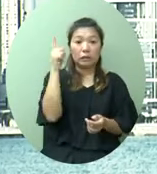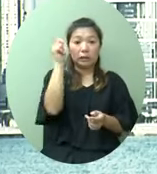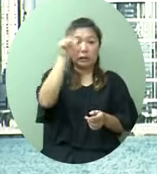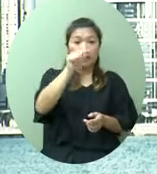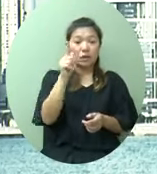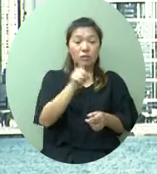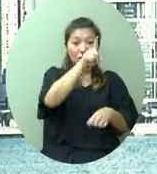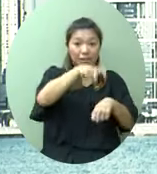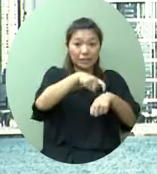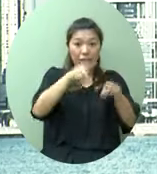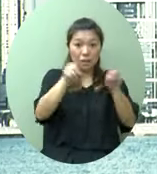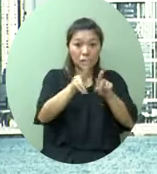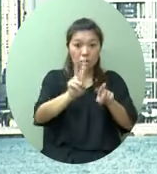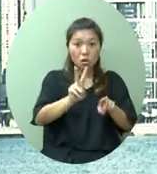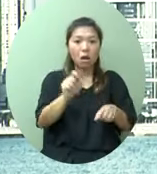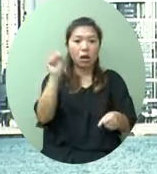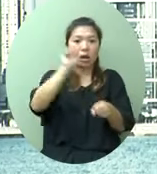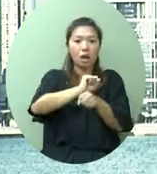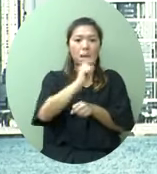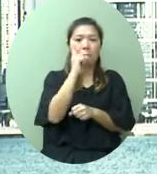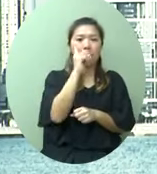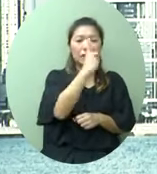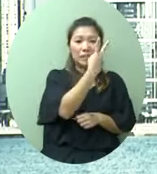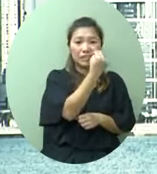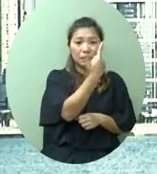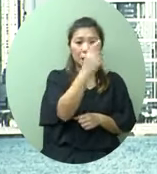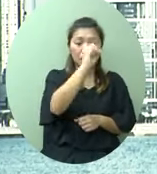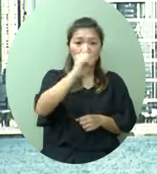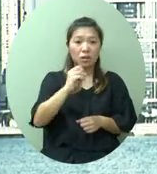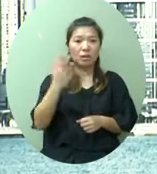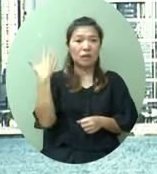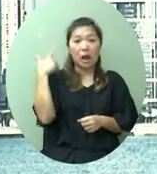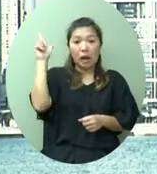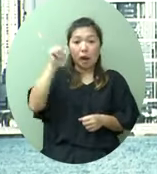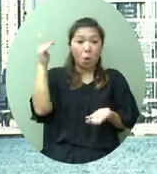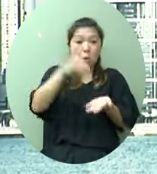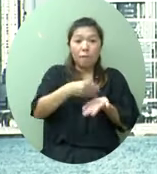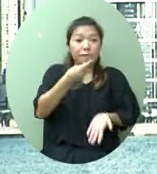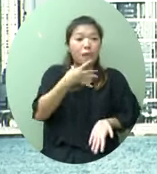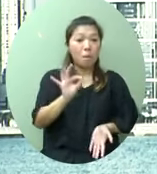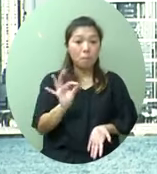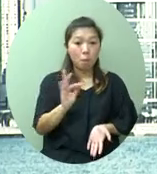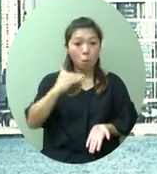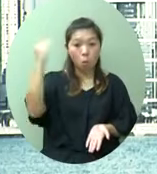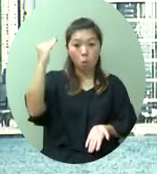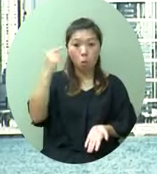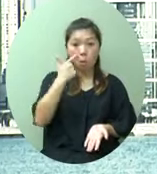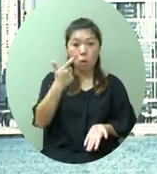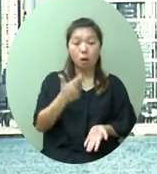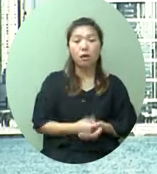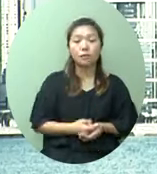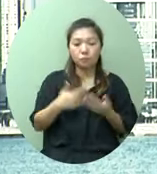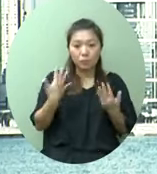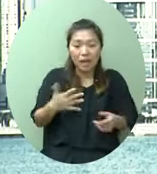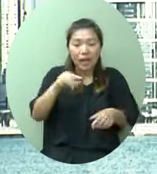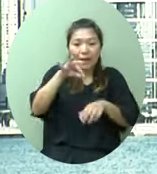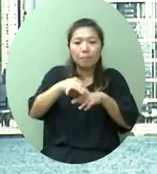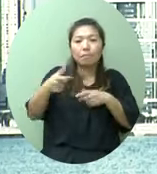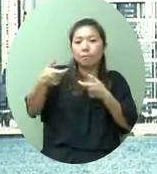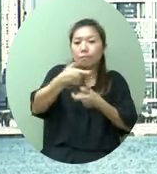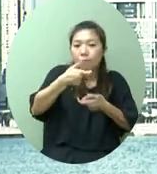咗28%嚇，咁亦都係歷史嘅新高嚟嘅。咁至於喺金融市場裏面，當然